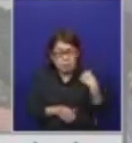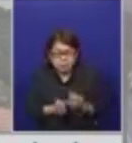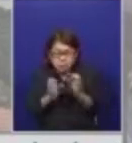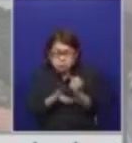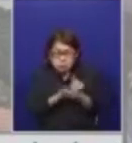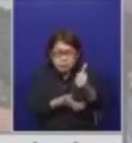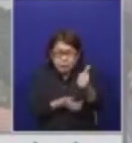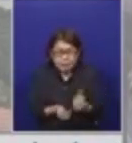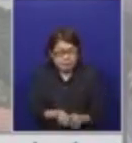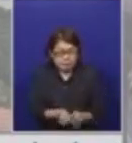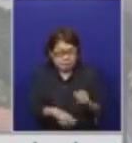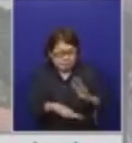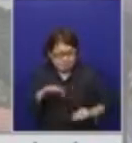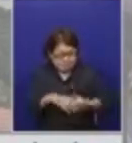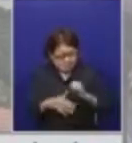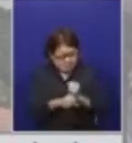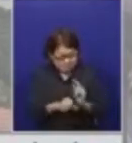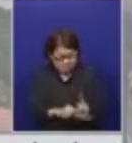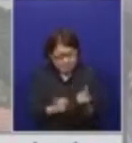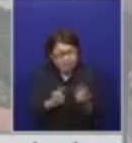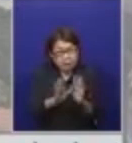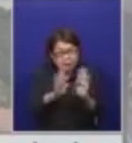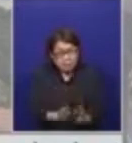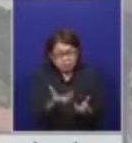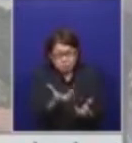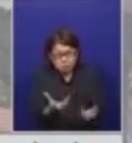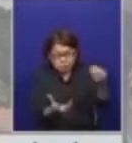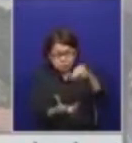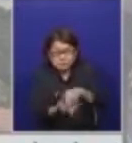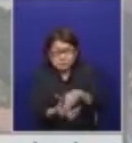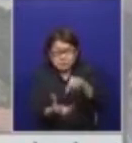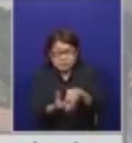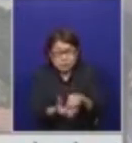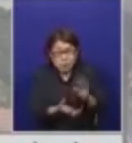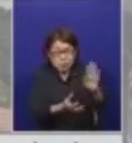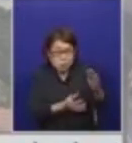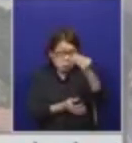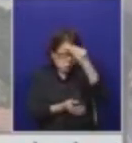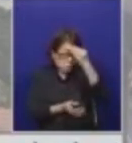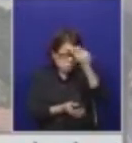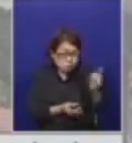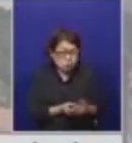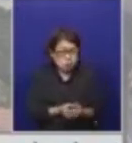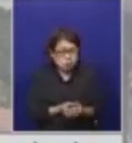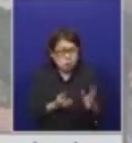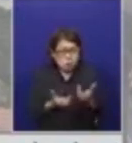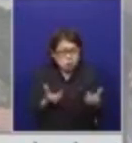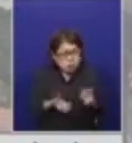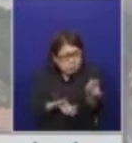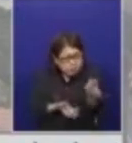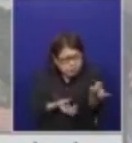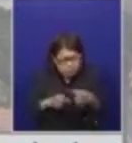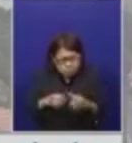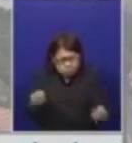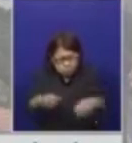บรรจุภัณฑ์นะครับเราดูจากตัวอย่างของญี่ปุ่นนะครับสินค้าไม่มีอะไรบรรจุภัณฑ์ดีนะครับขายดี